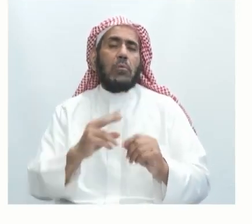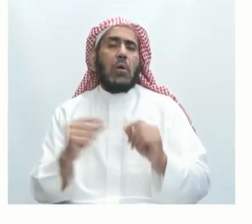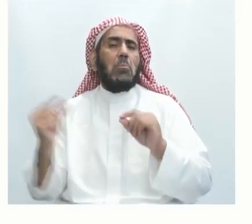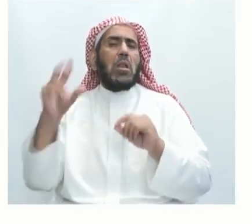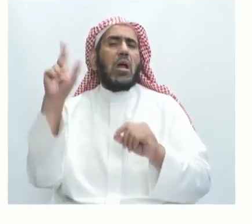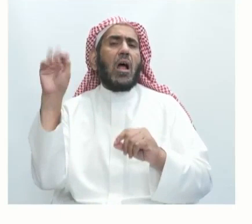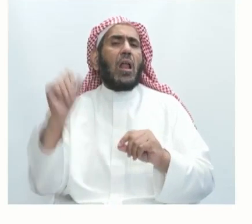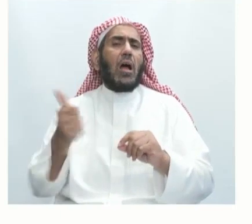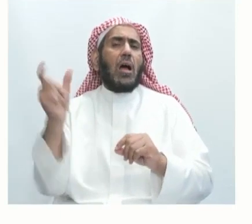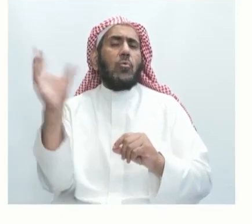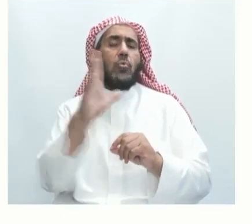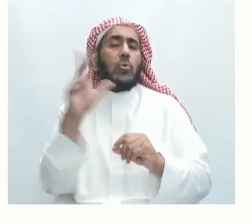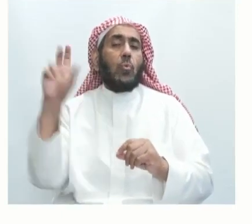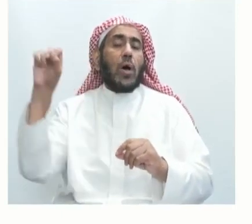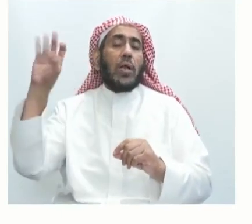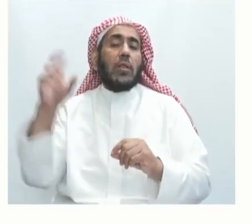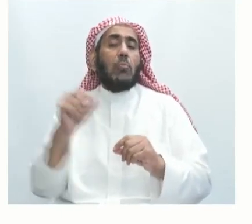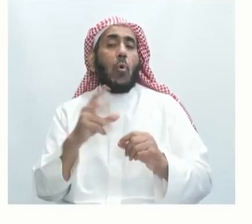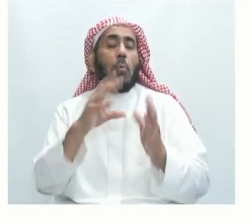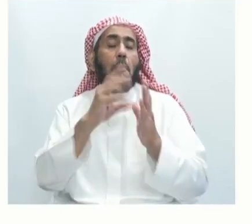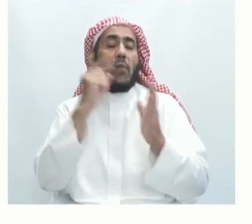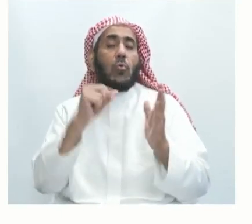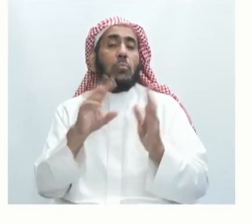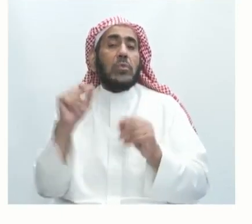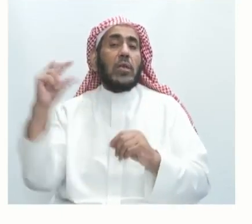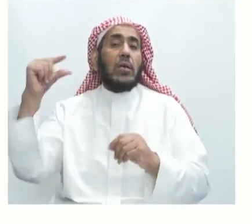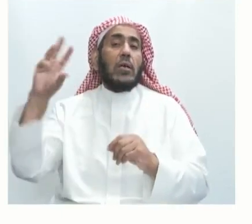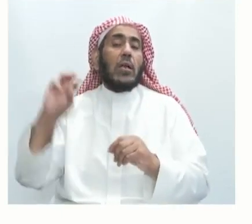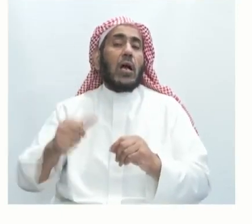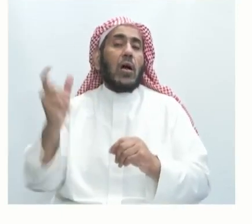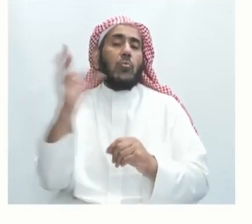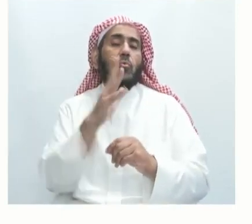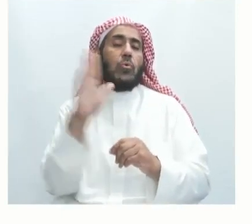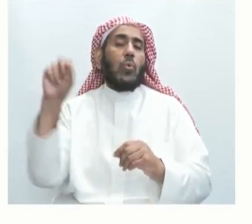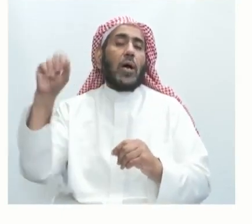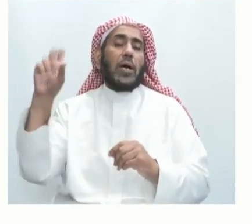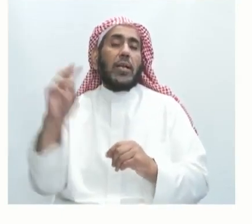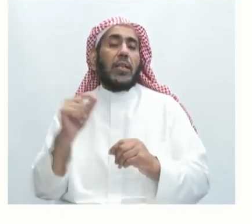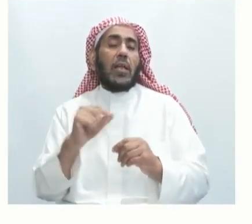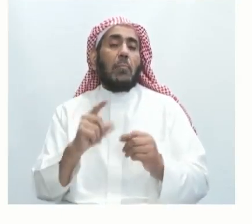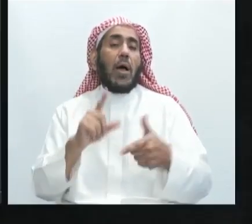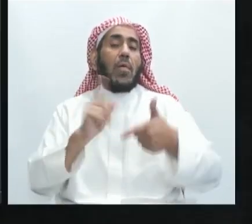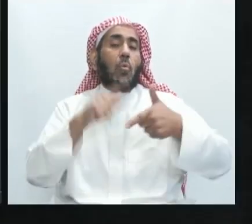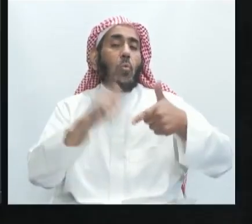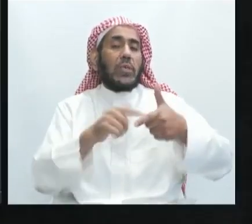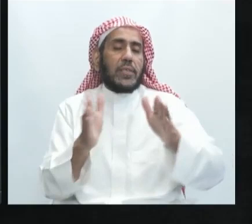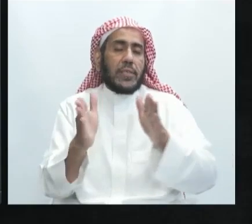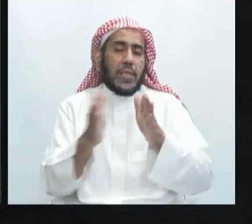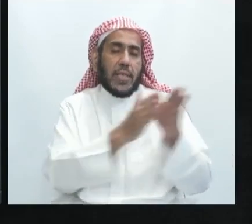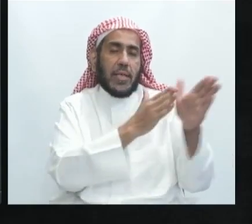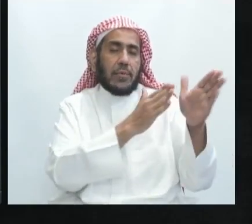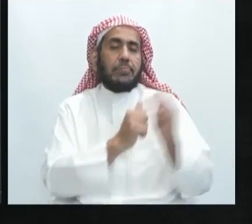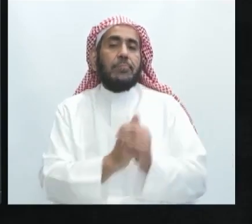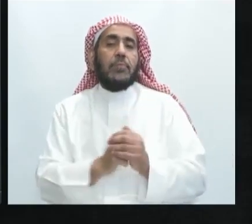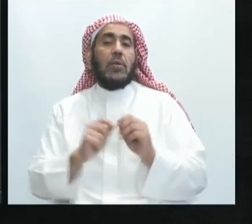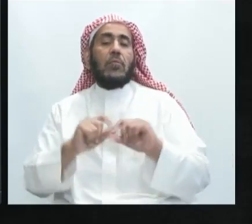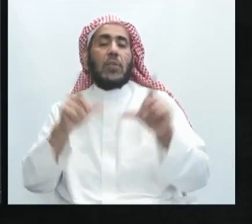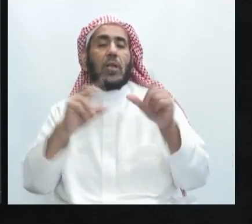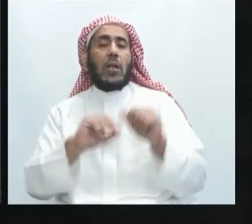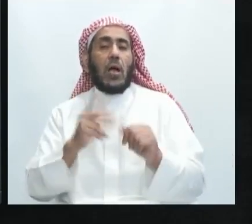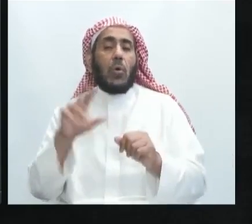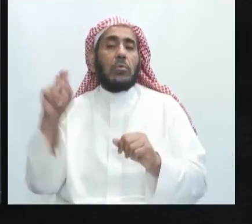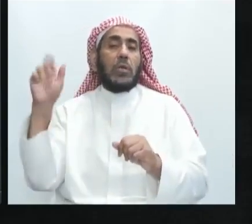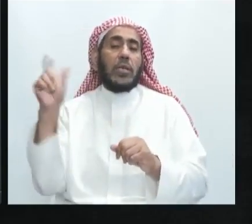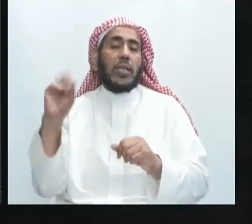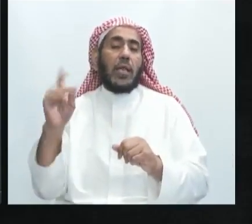الاصطلاح بين المفهومين وهو مفهوم مصطلح القانون ومصطلح النظام هذا الوجه الثاني في الاطلاقات حول